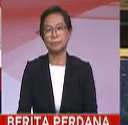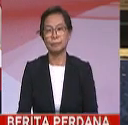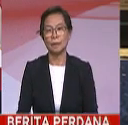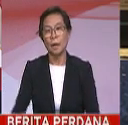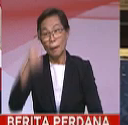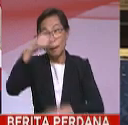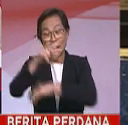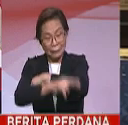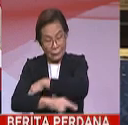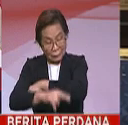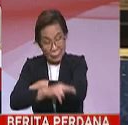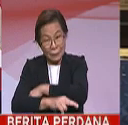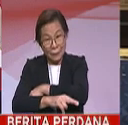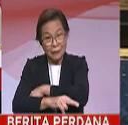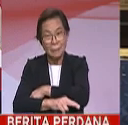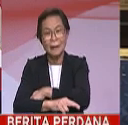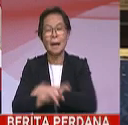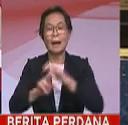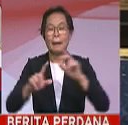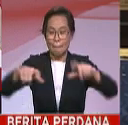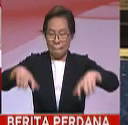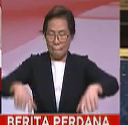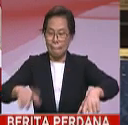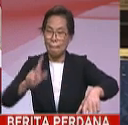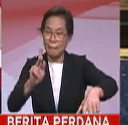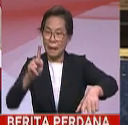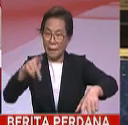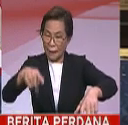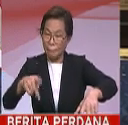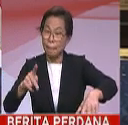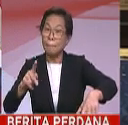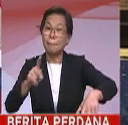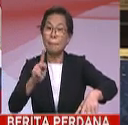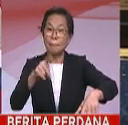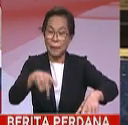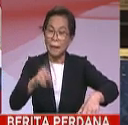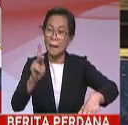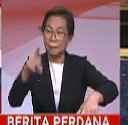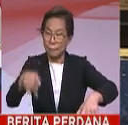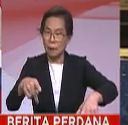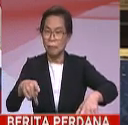Dan bagi negeri yang dilaksanakan PKP, pergerakan anda adalah